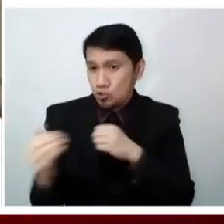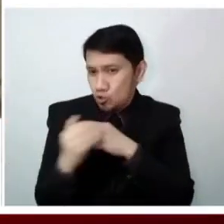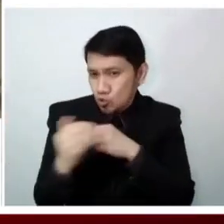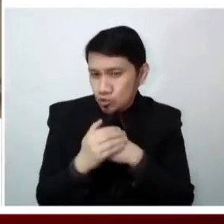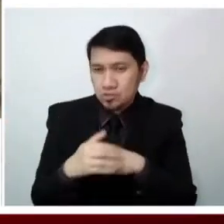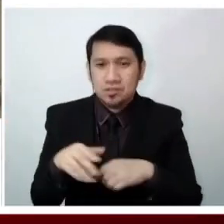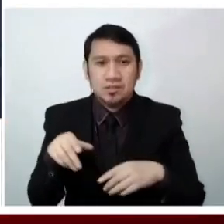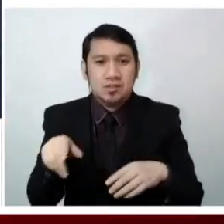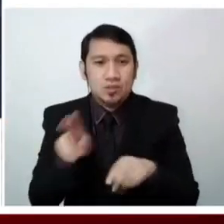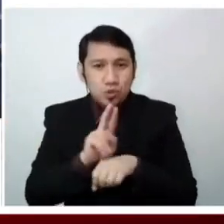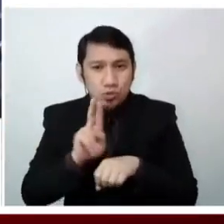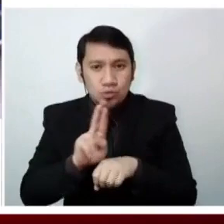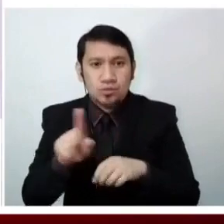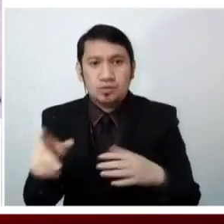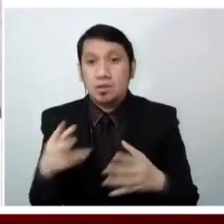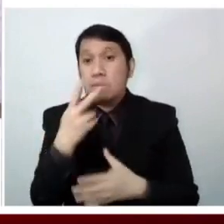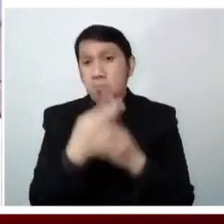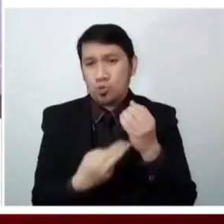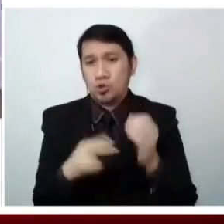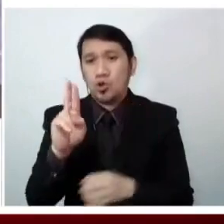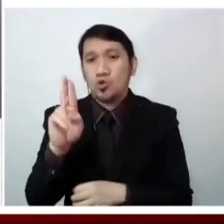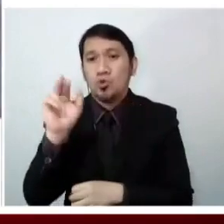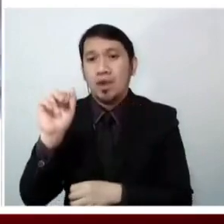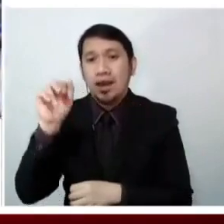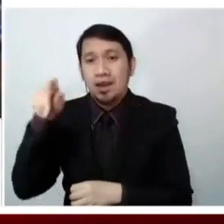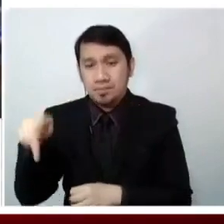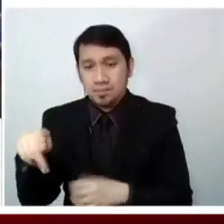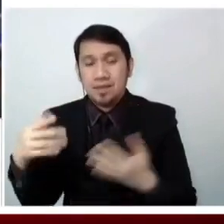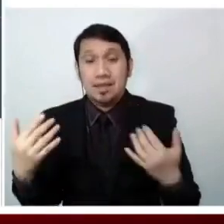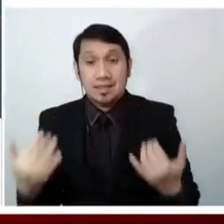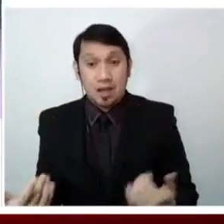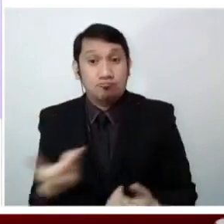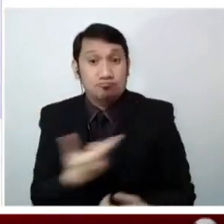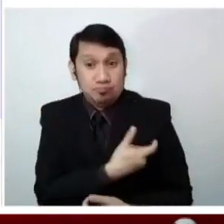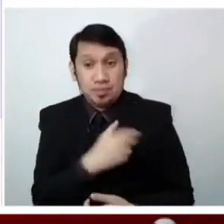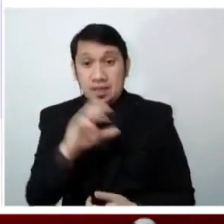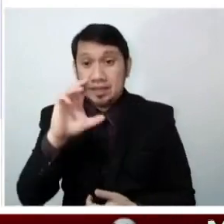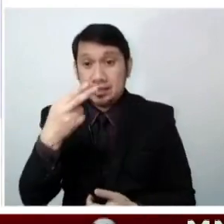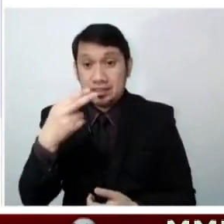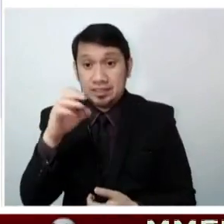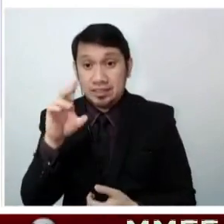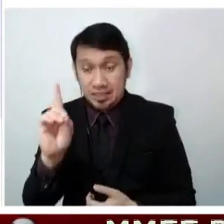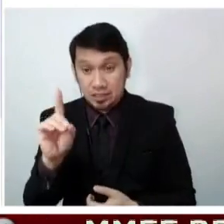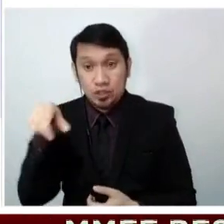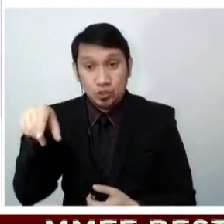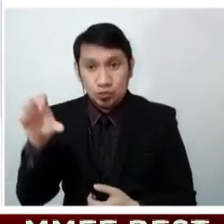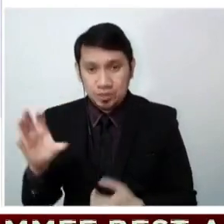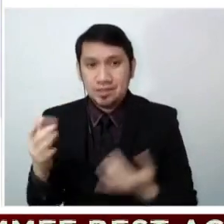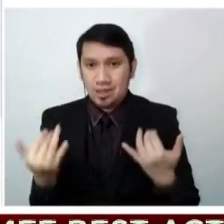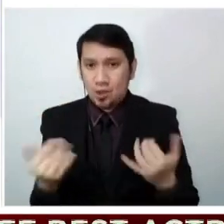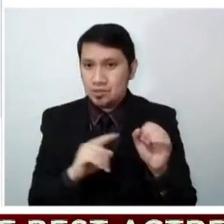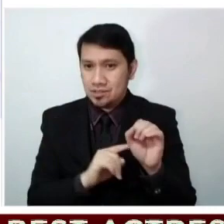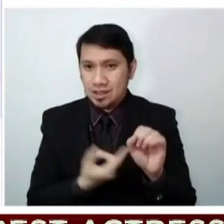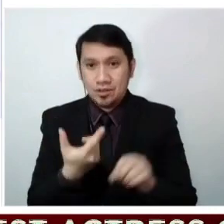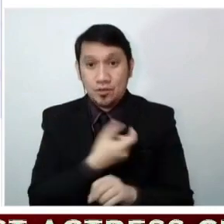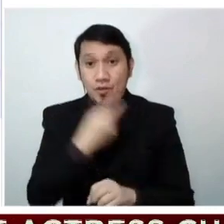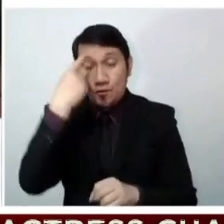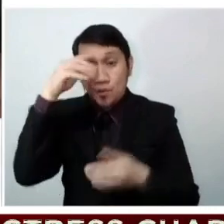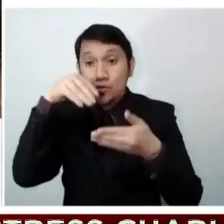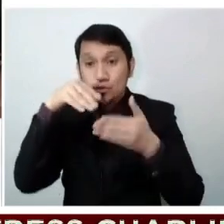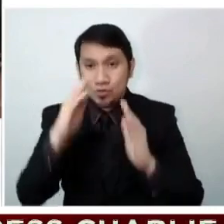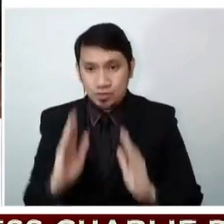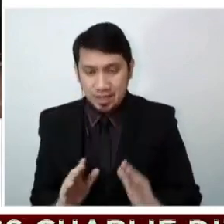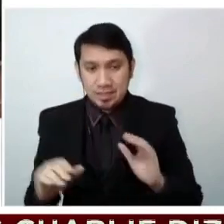atleta ng UAAP na nabakunahan sa tanggapan ng CHED sa Quezon City. Ngayon nagsimula na ang vaccination para sa student